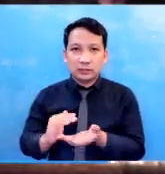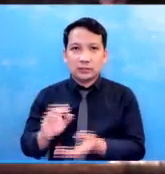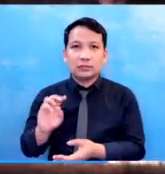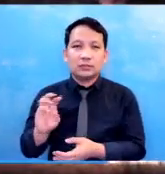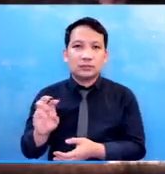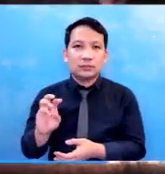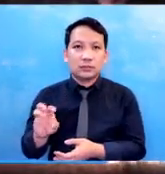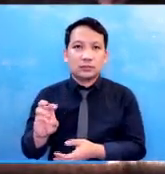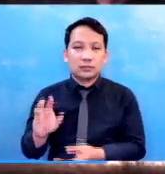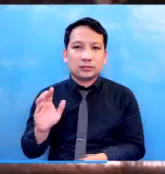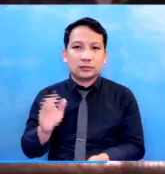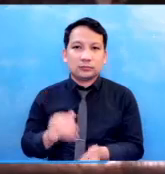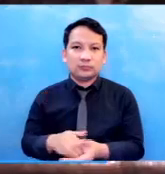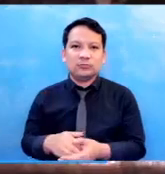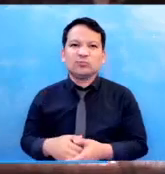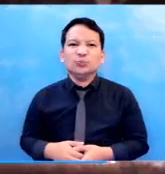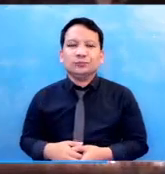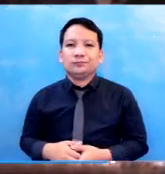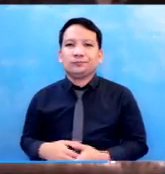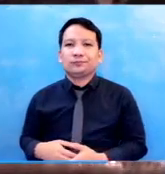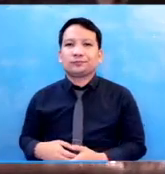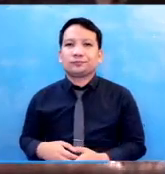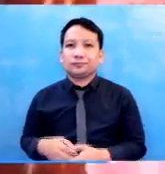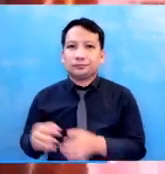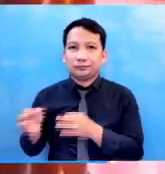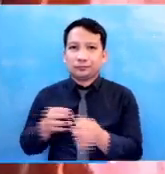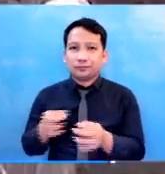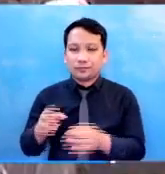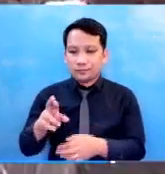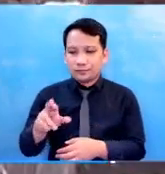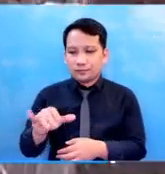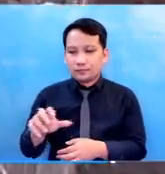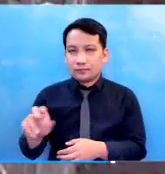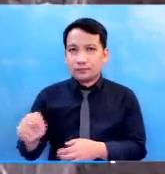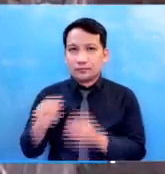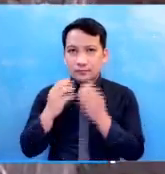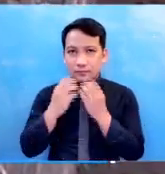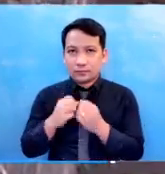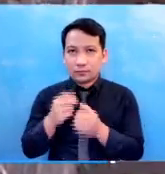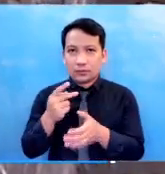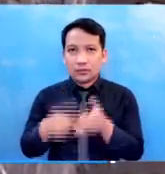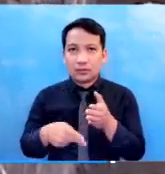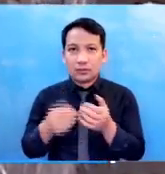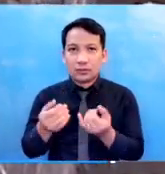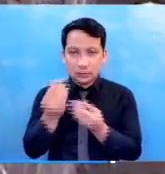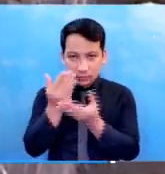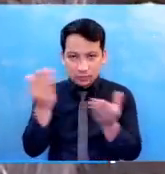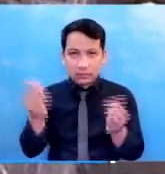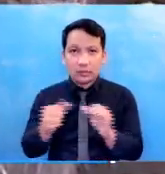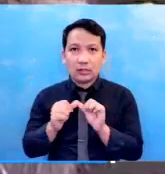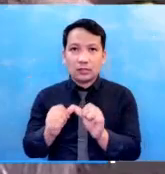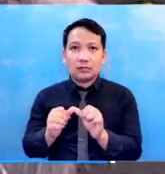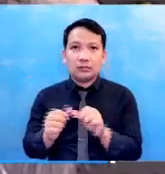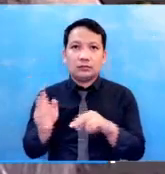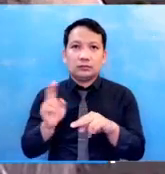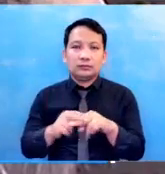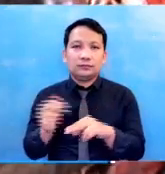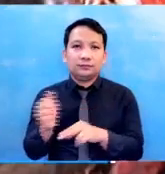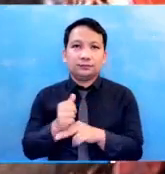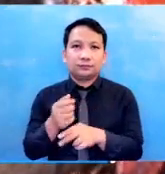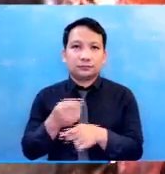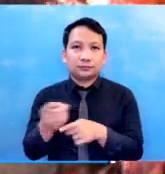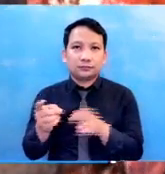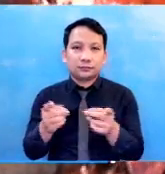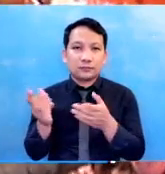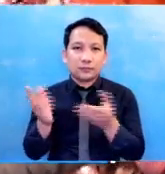sa 16,000 piso. Paliwanag ng Ryan's Lechon, mas mura kasi ang presyo nila ngayon dahil umayos na ang delivery ng